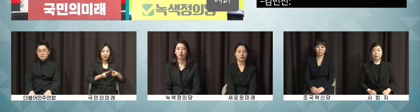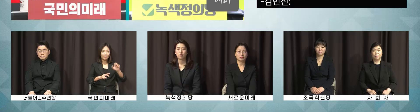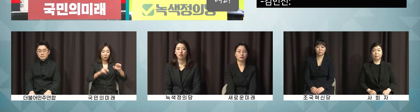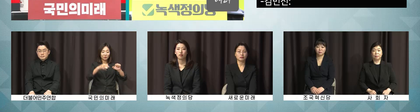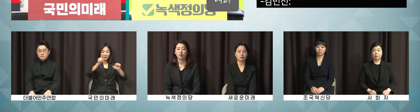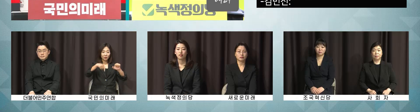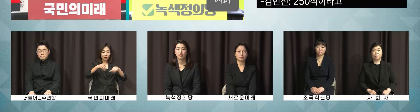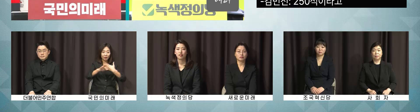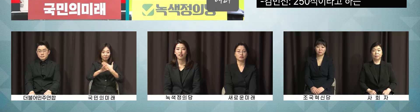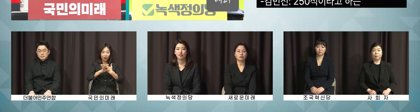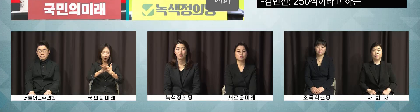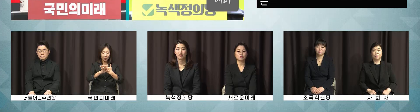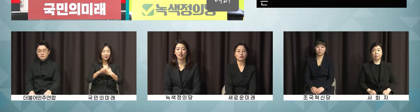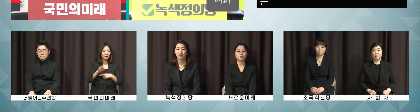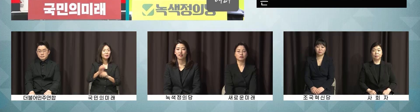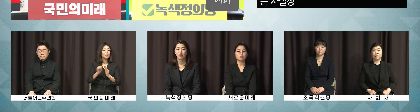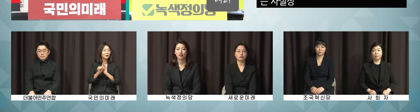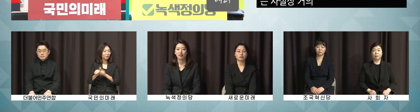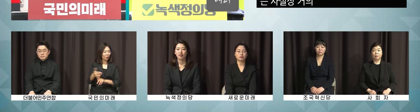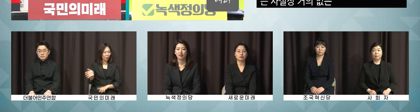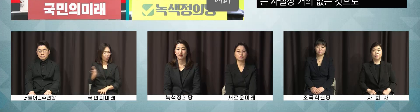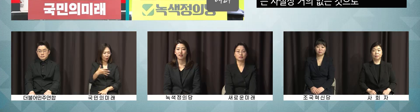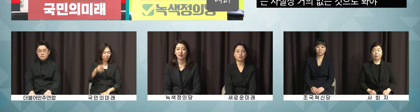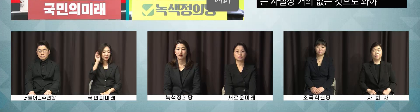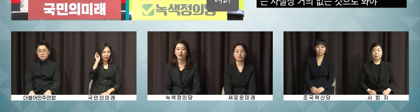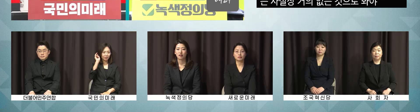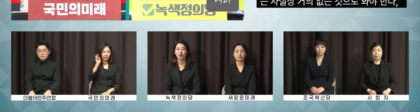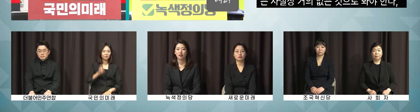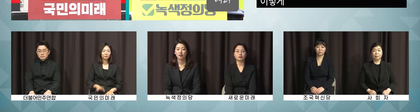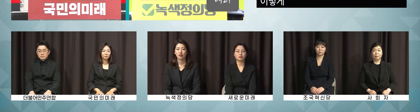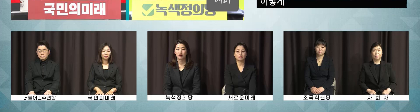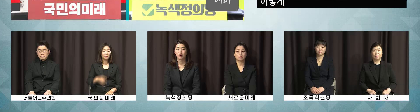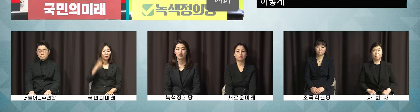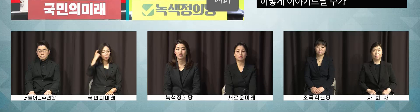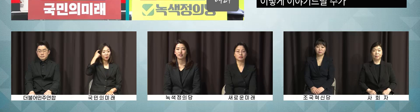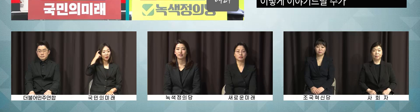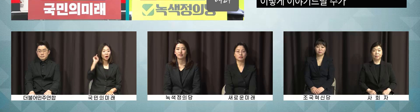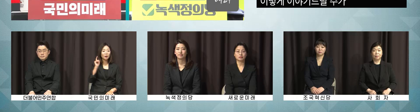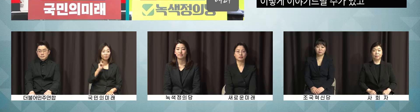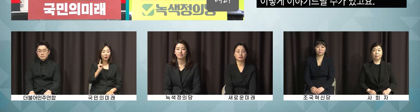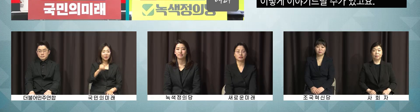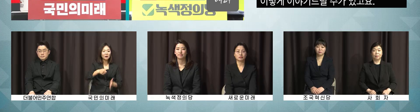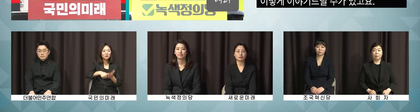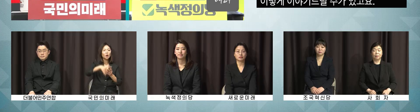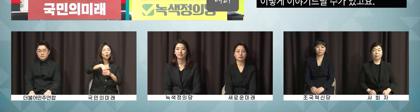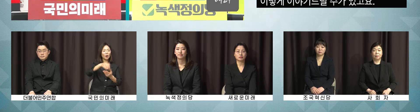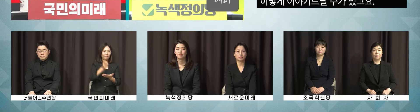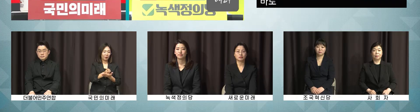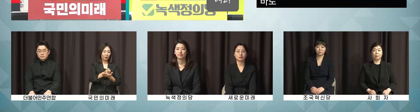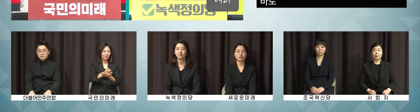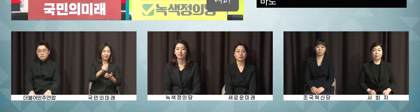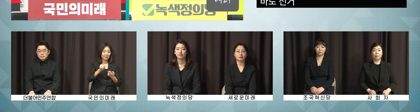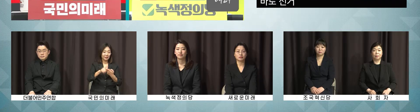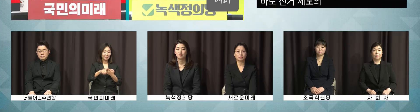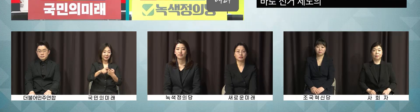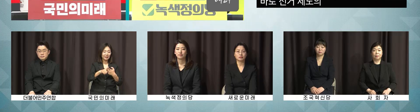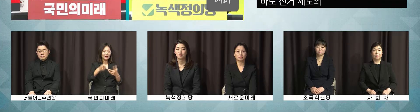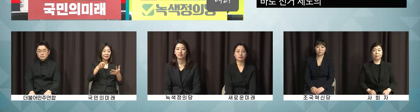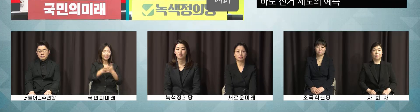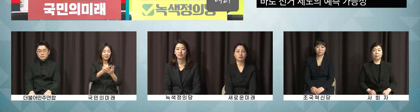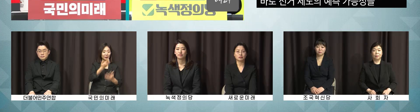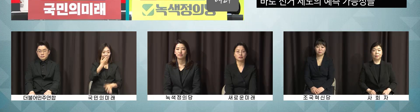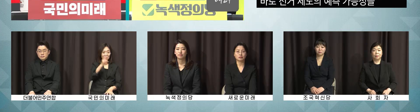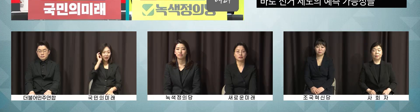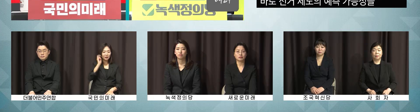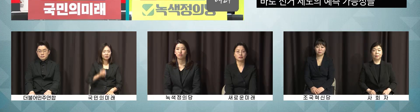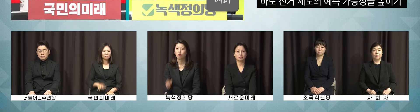비례대표는 사실상 거의 없는 것으로 가야 된다 이렇게 얘기 드릴 수가 있고요. 그것은 바로 선거제도의 예측 가능성을 높이기 위함이다